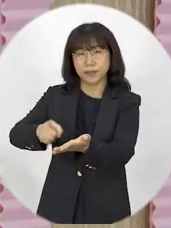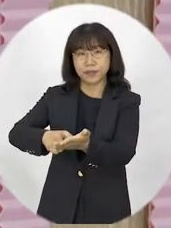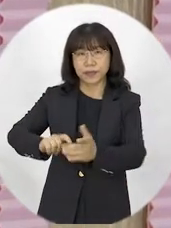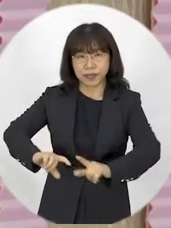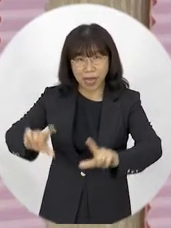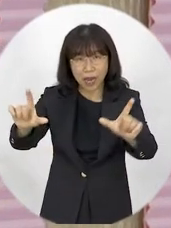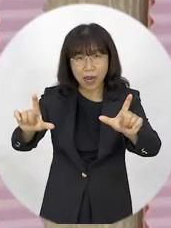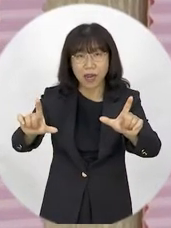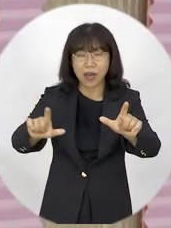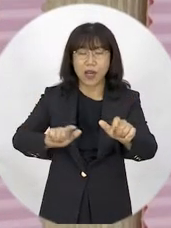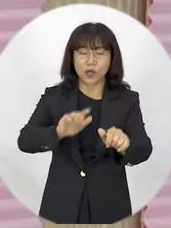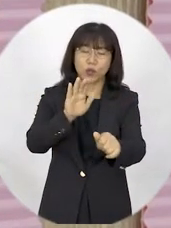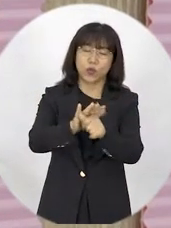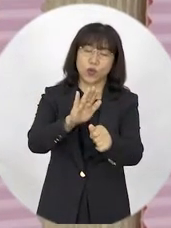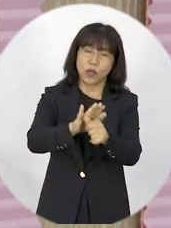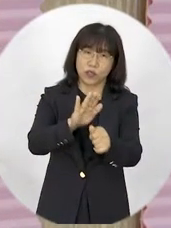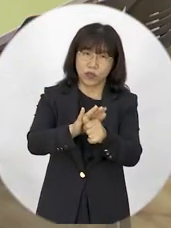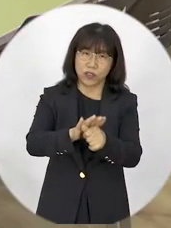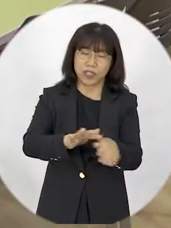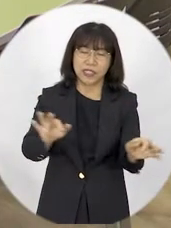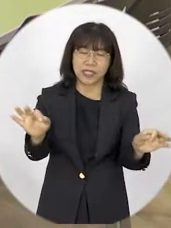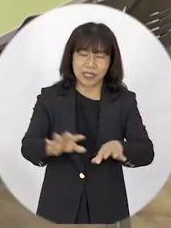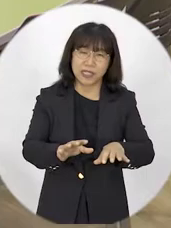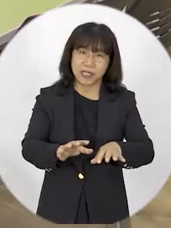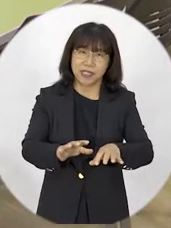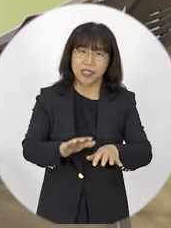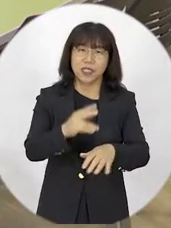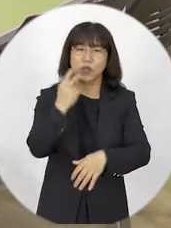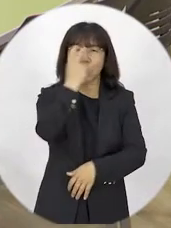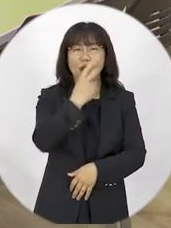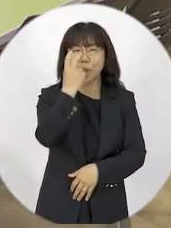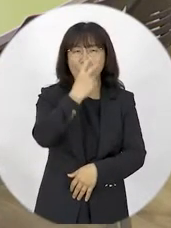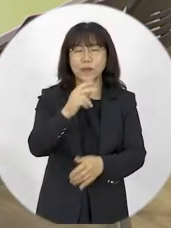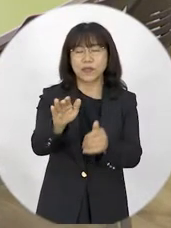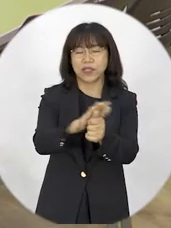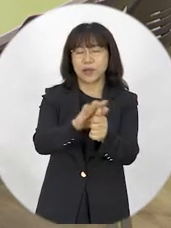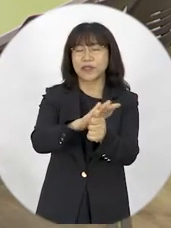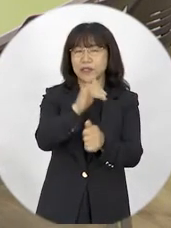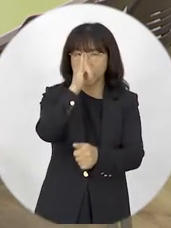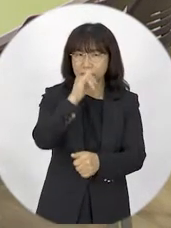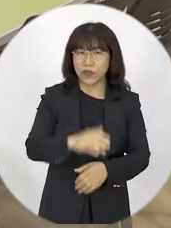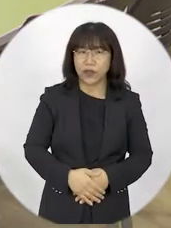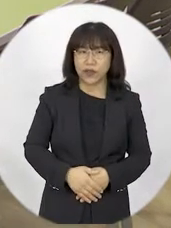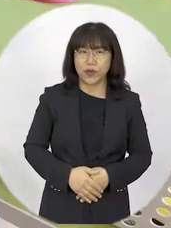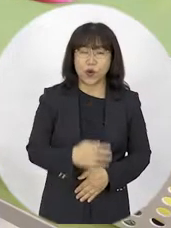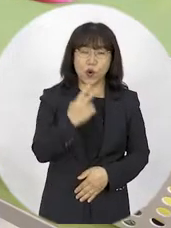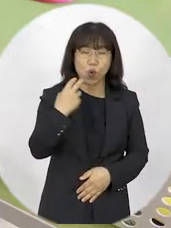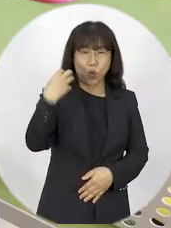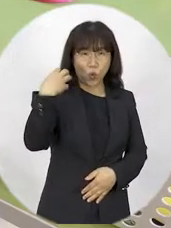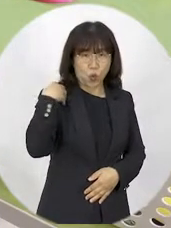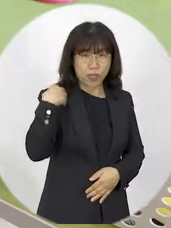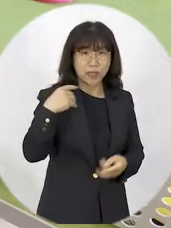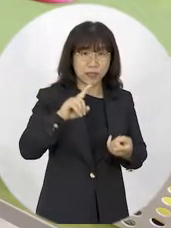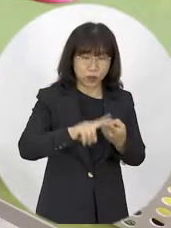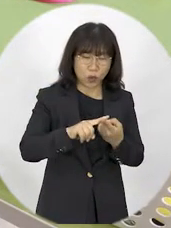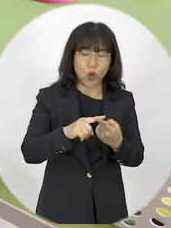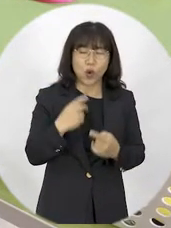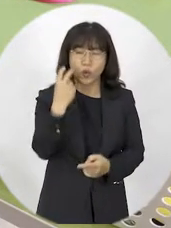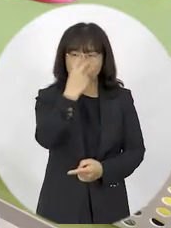긴급상황 발생 시 돌봄을 지원하는 일시돌봄 서비스를 지원합니다. 관리자와 돌봄 교사가